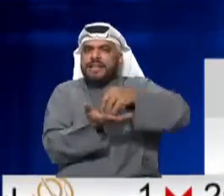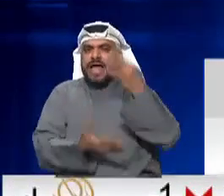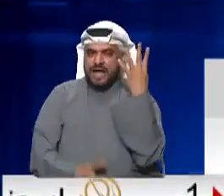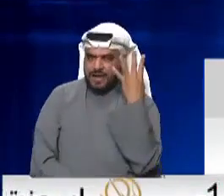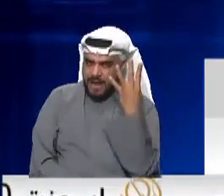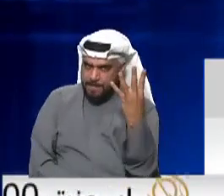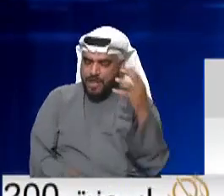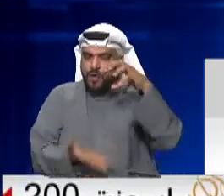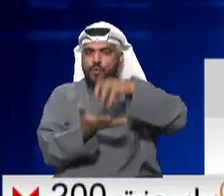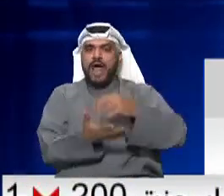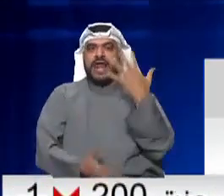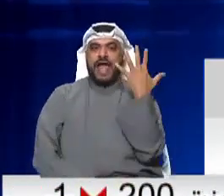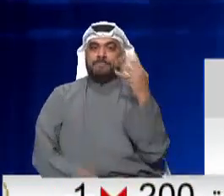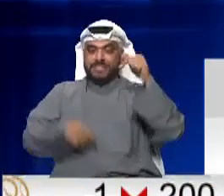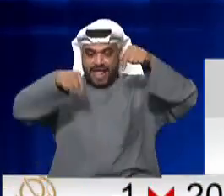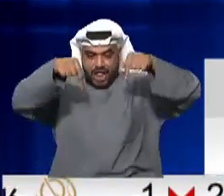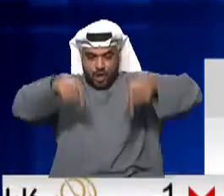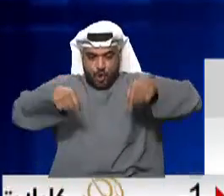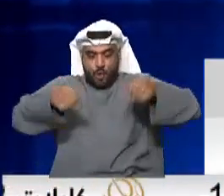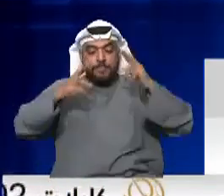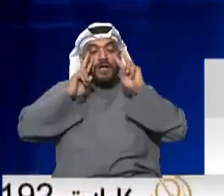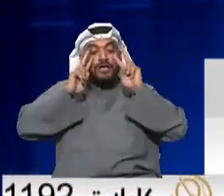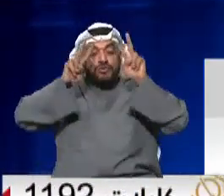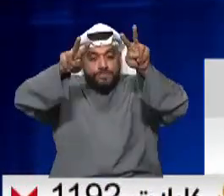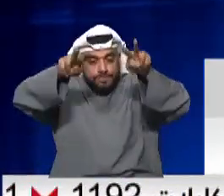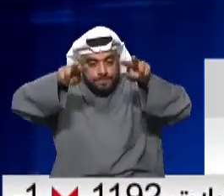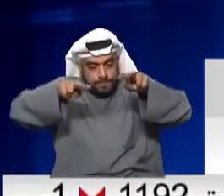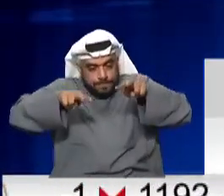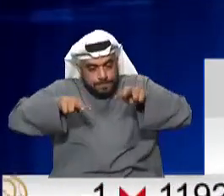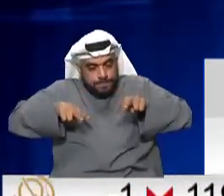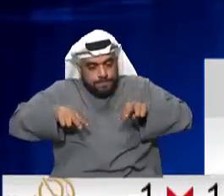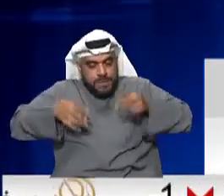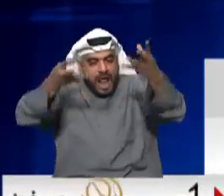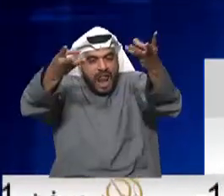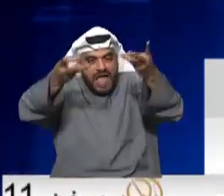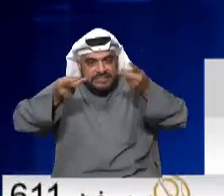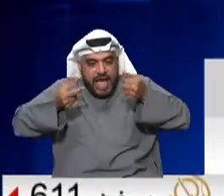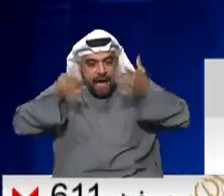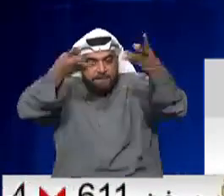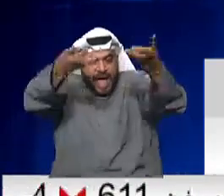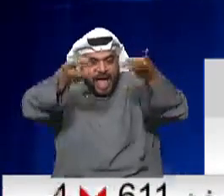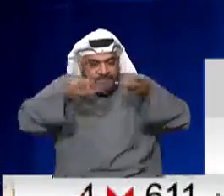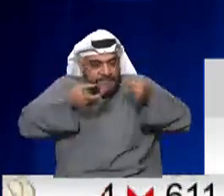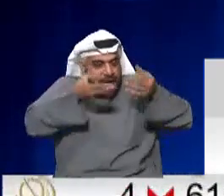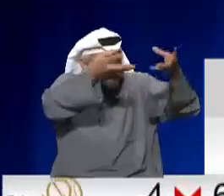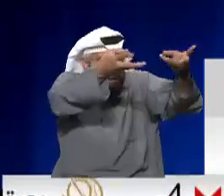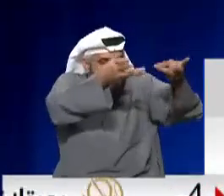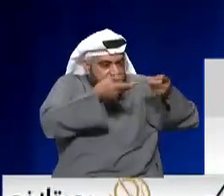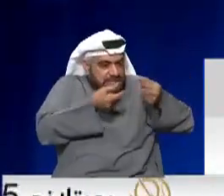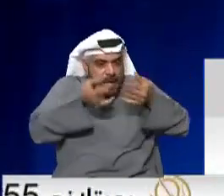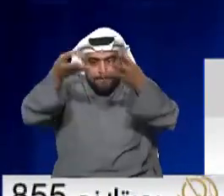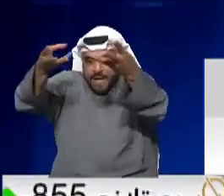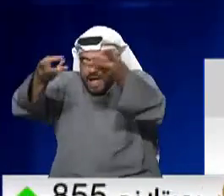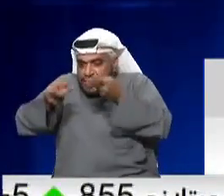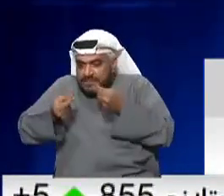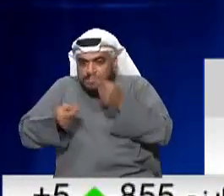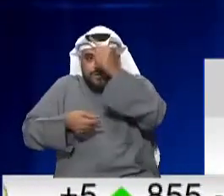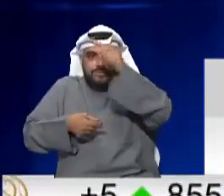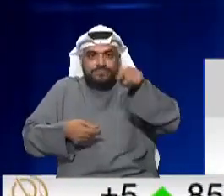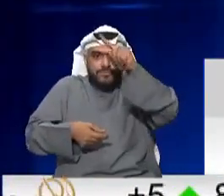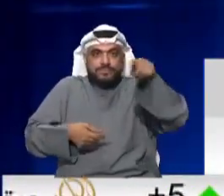الى جلسه اليوم لاطلاع على محاضر الانتخاب التي ضمها وفقا للجدول المعلن في